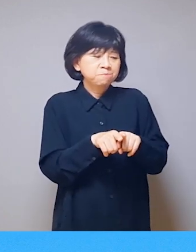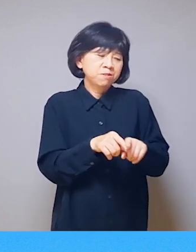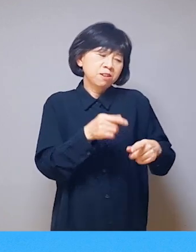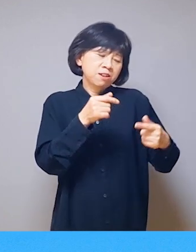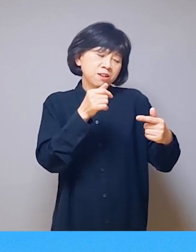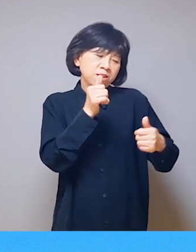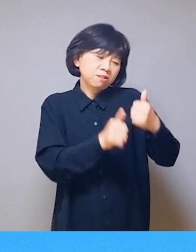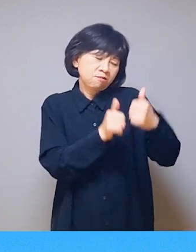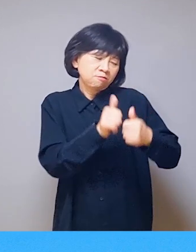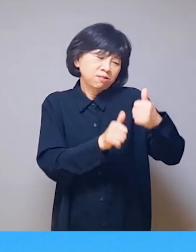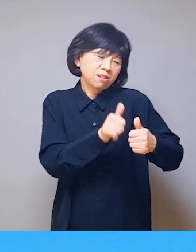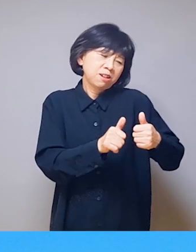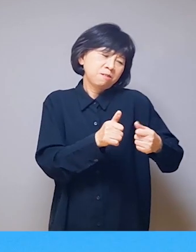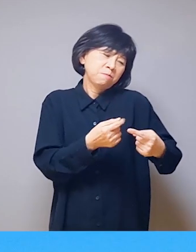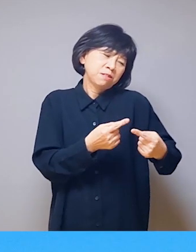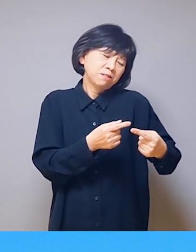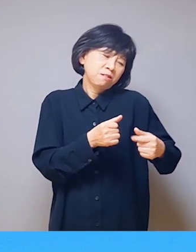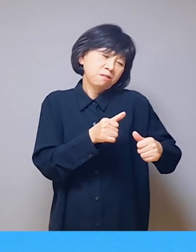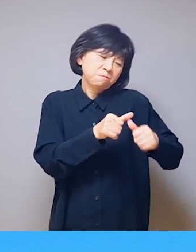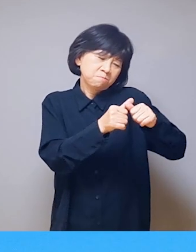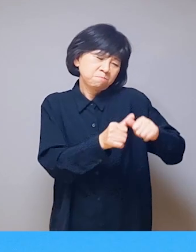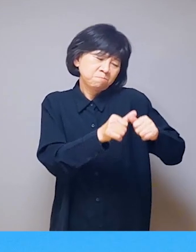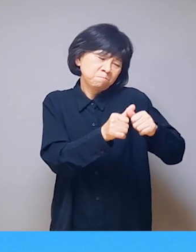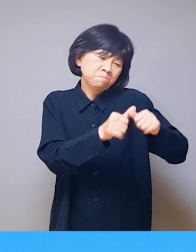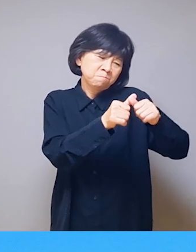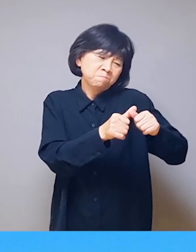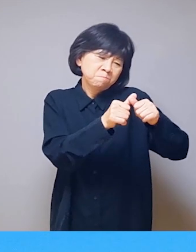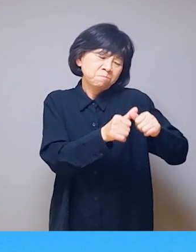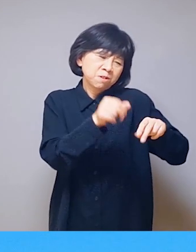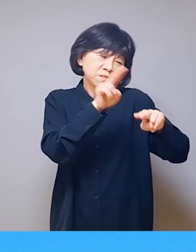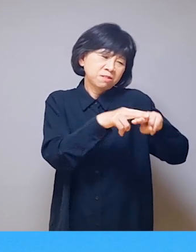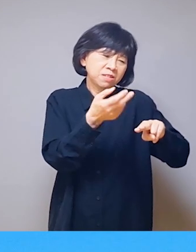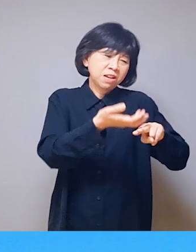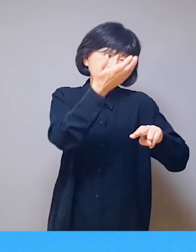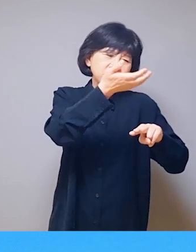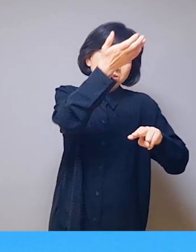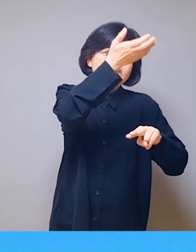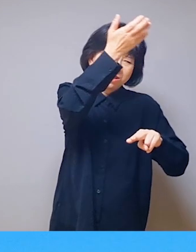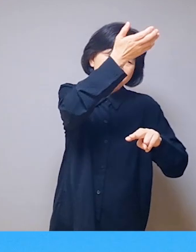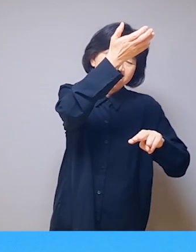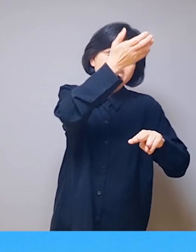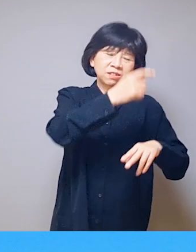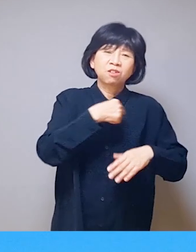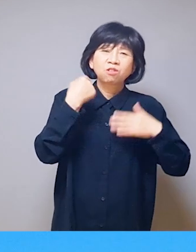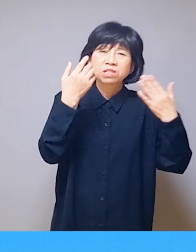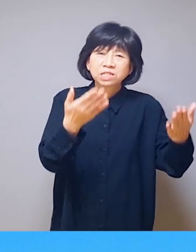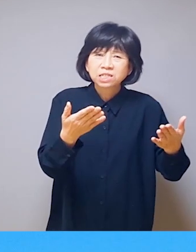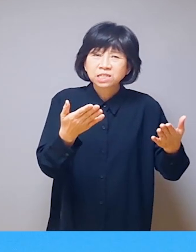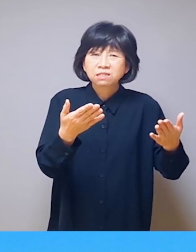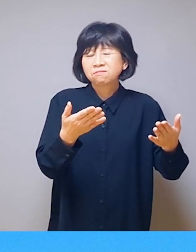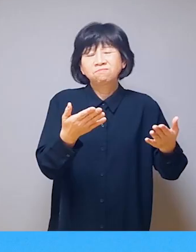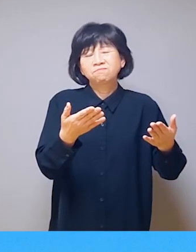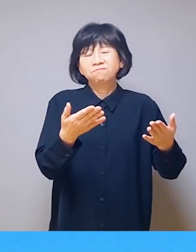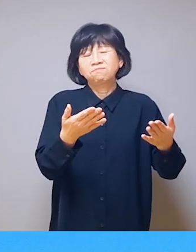견주어 경쟁하면서 더 높이 올라가고자 하는 게 이게 헌신이 아니라는 거죠.